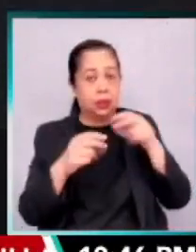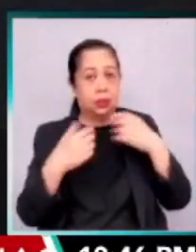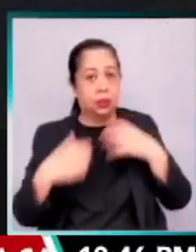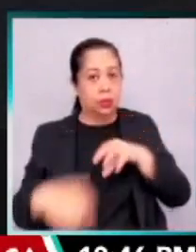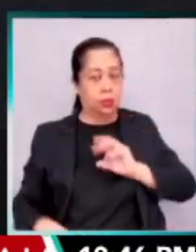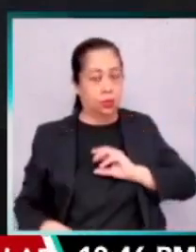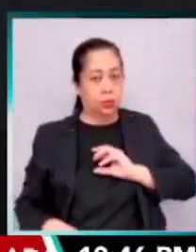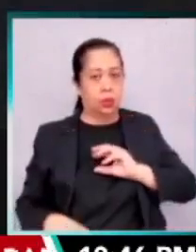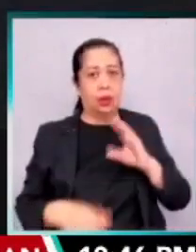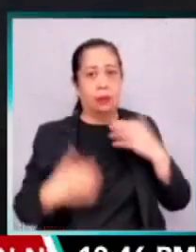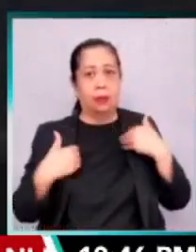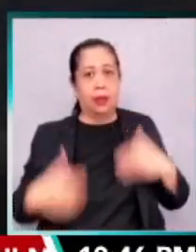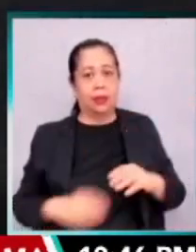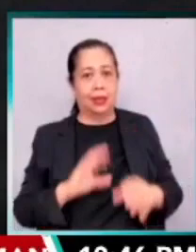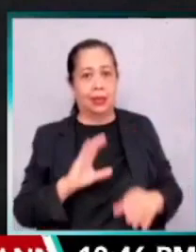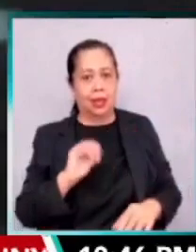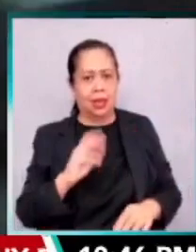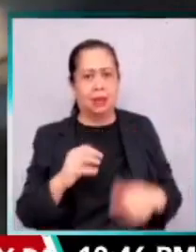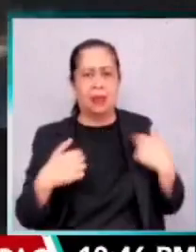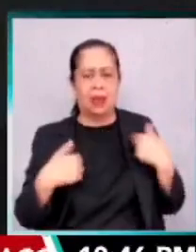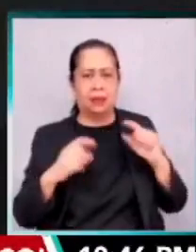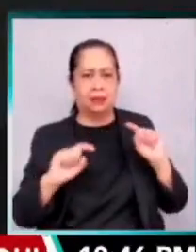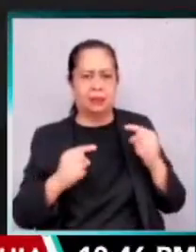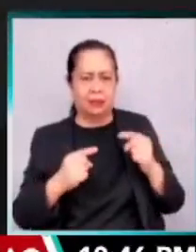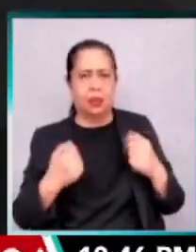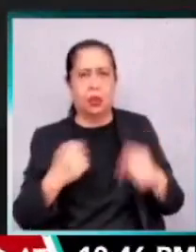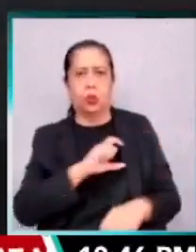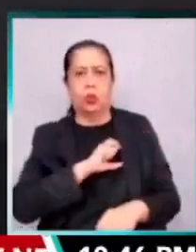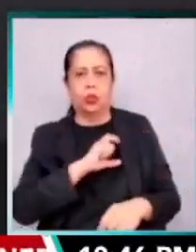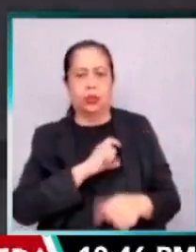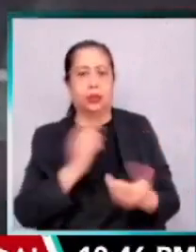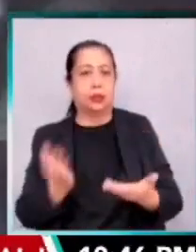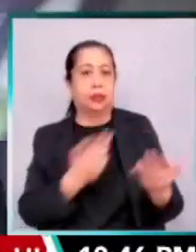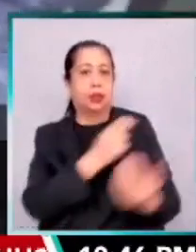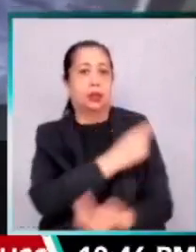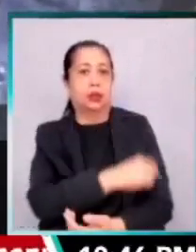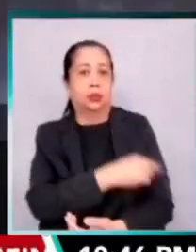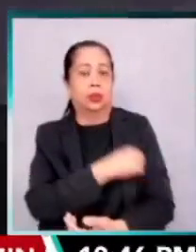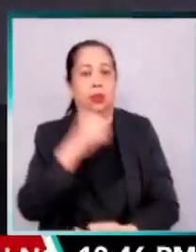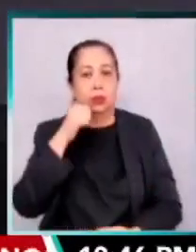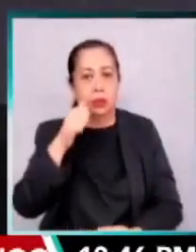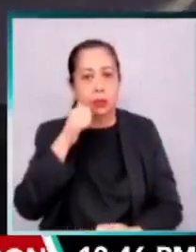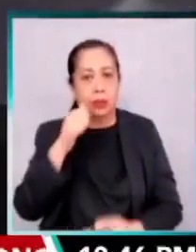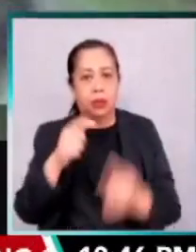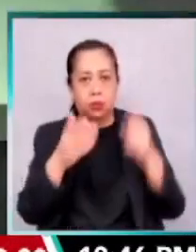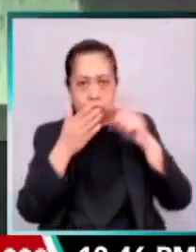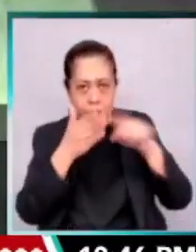na bahagyang nasugatan ang pulis. Dinala naman sa ospital ang babae para masuri.